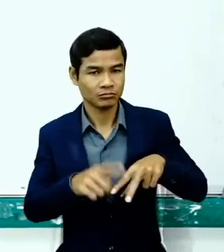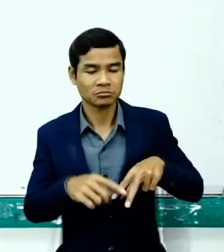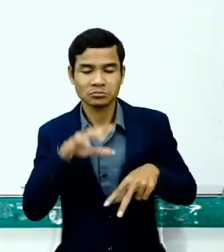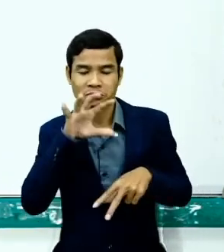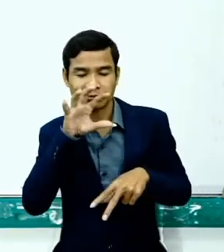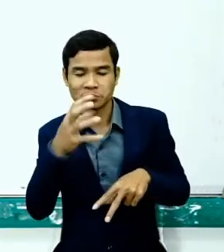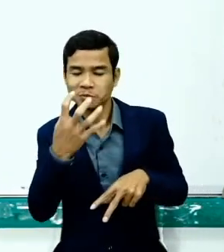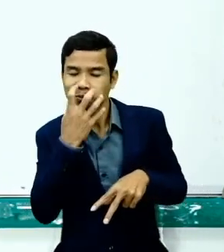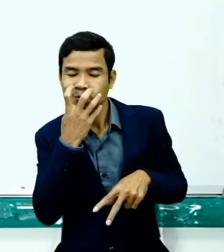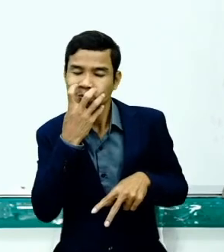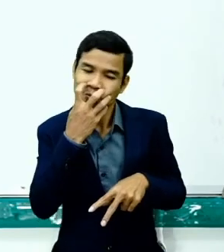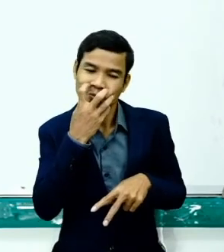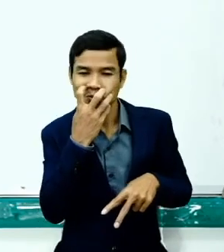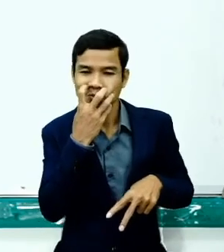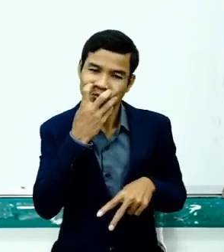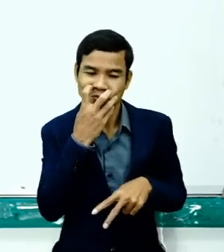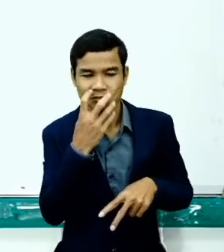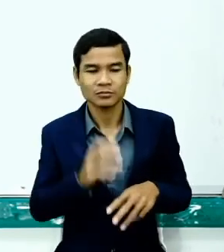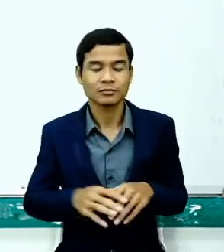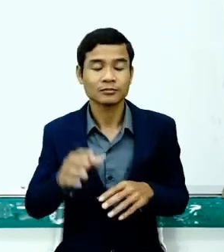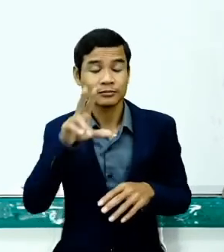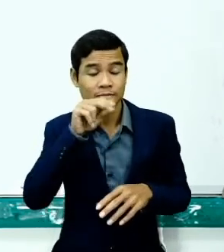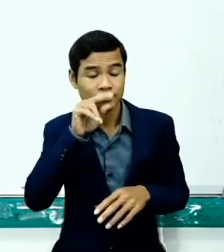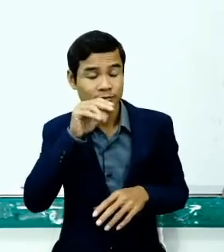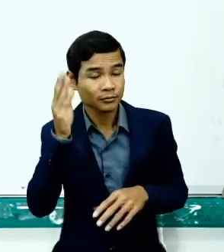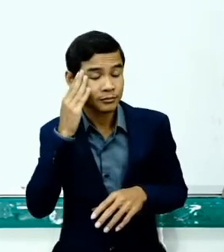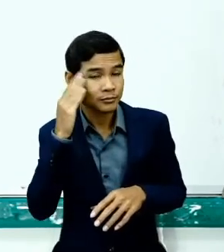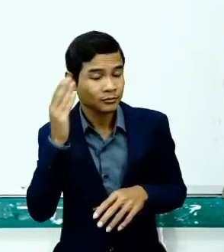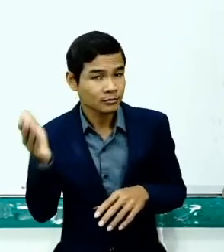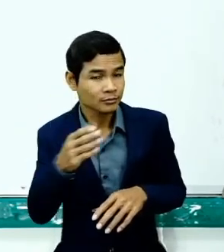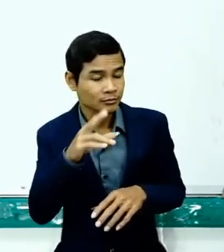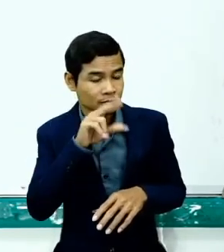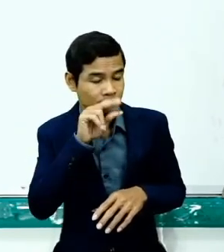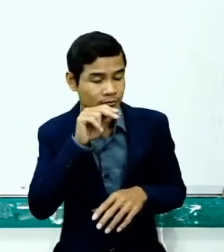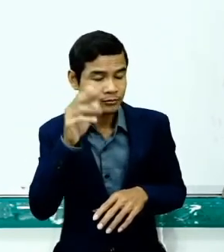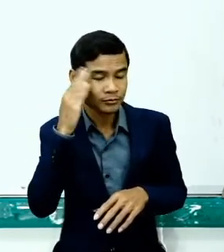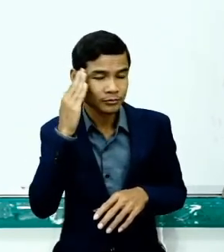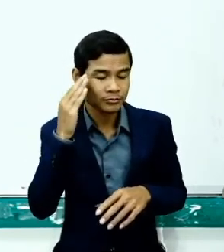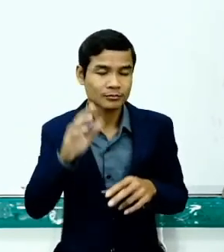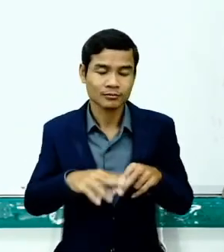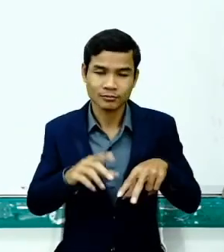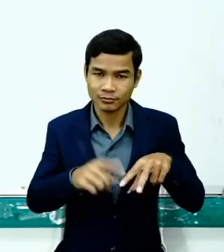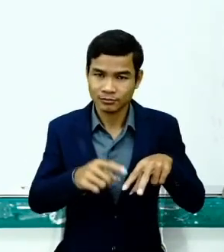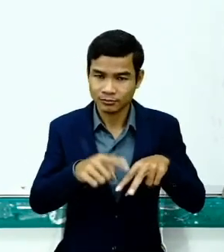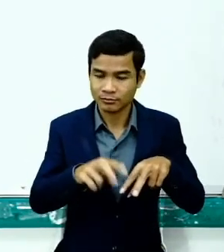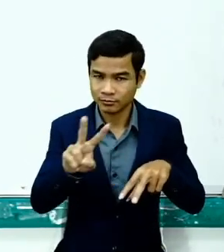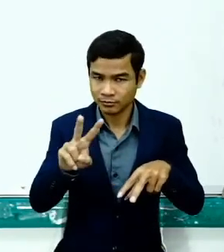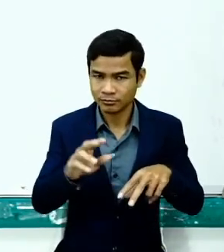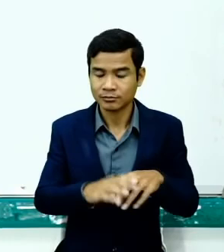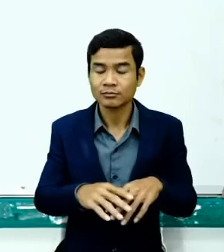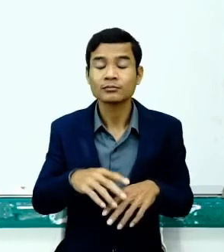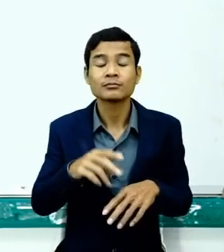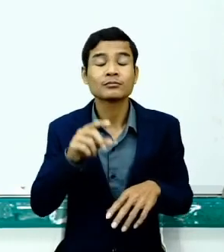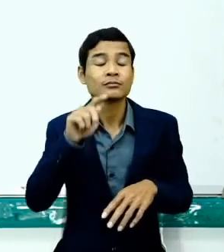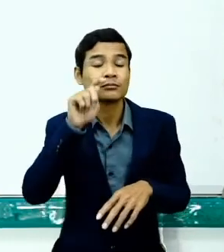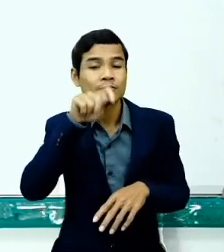ណាហើយចាស់ស្គាល់សត្វទាកូនចាស្គាល់ទាសត្វមានជើង2ចុះកកក